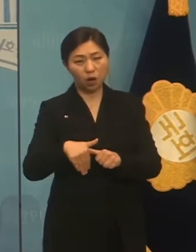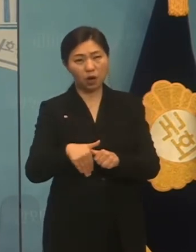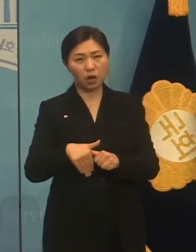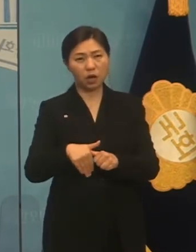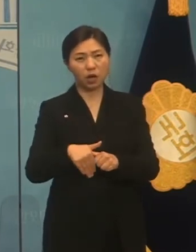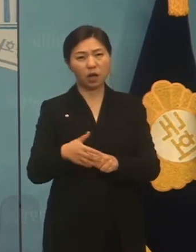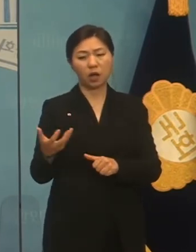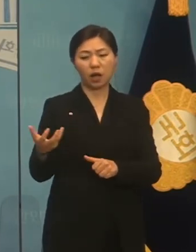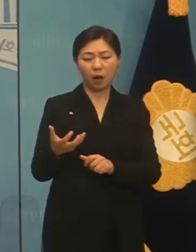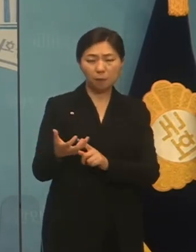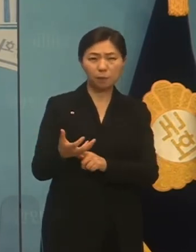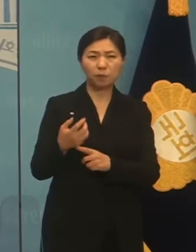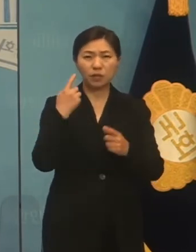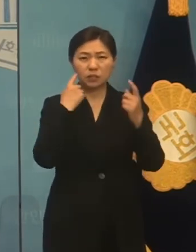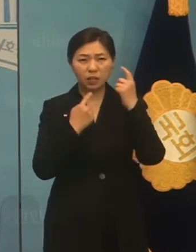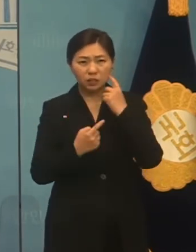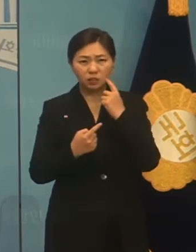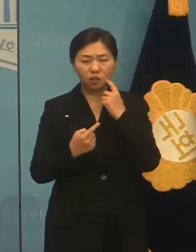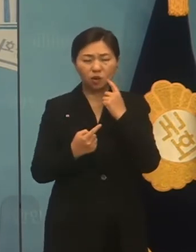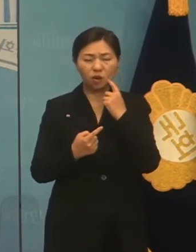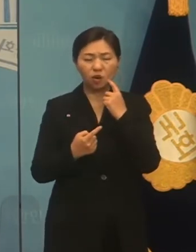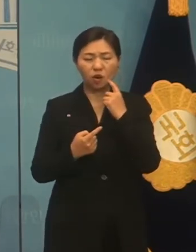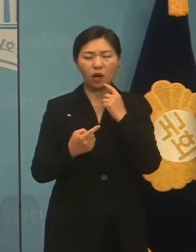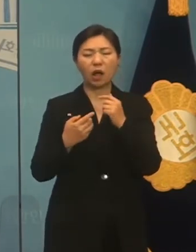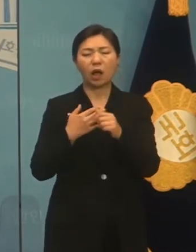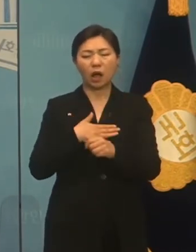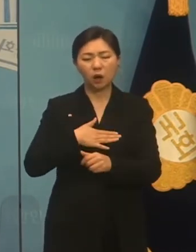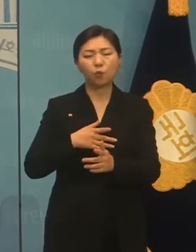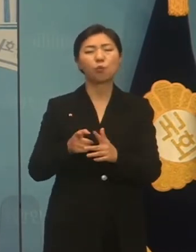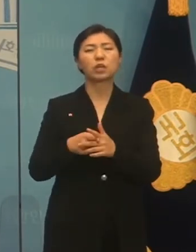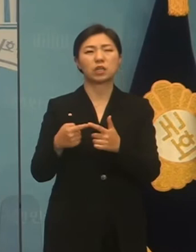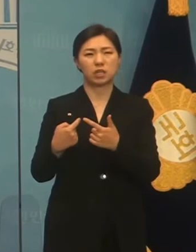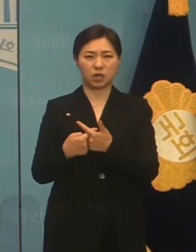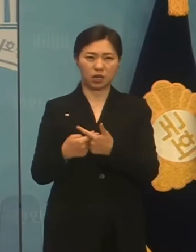상처를 누구보다 잘 알고 이해하고 있습니다.